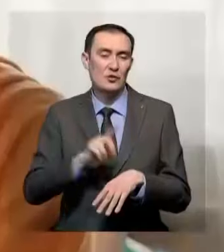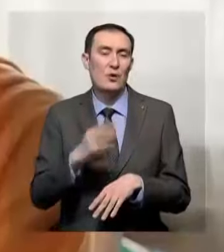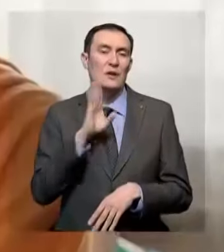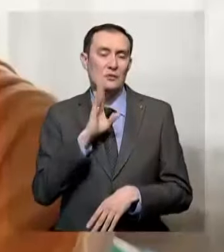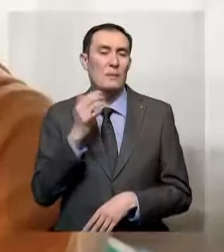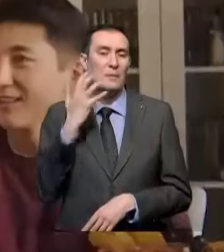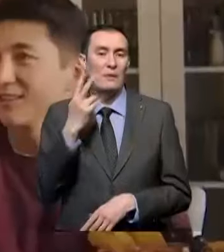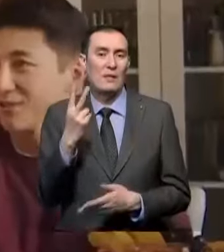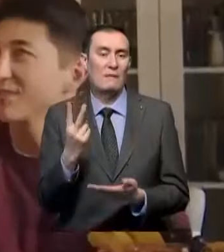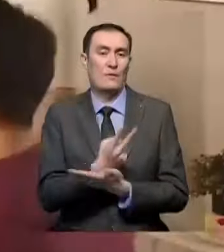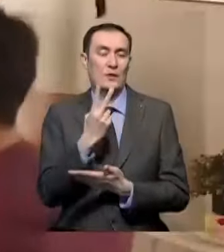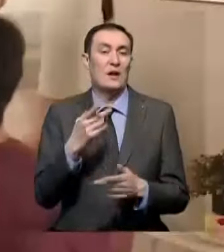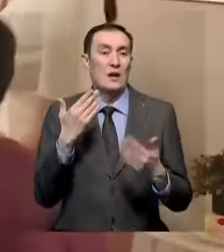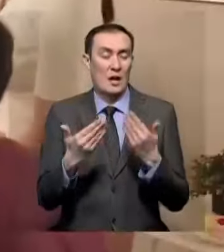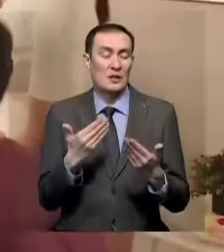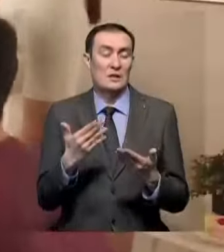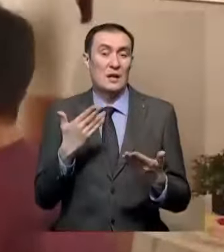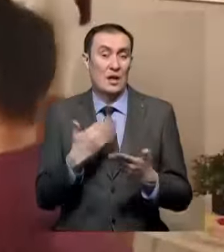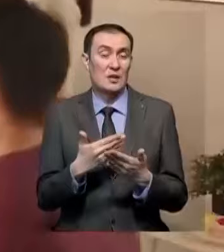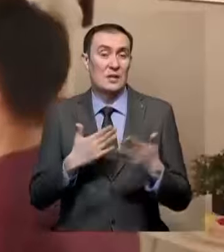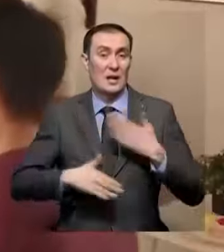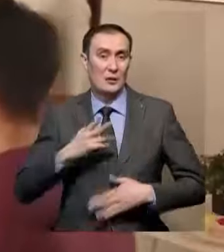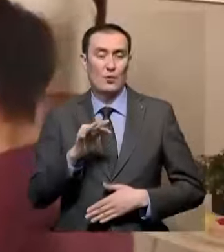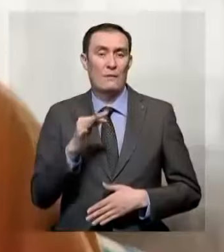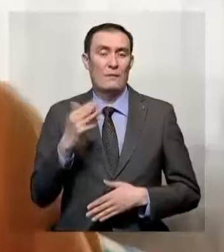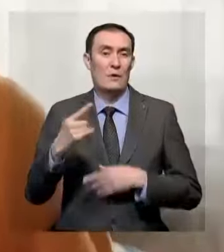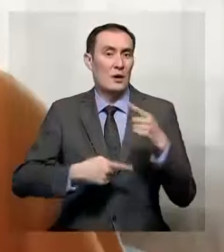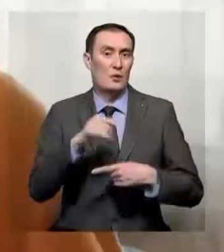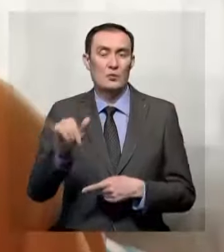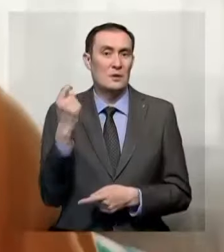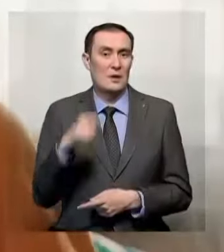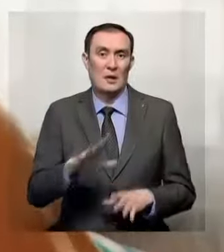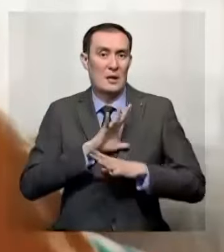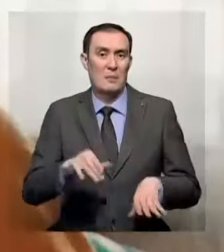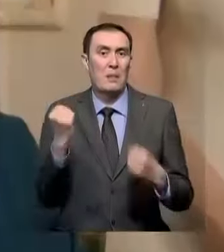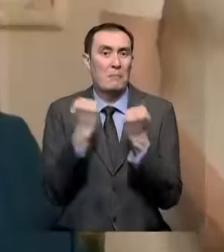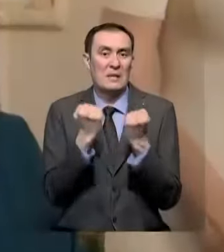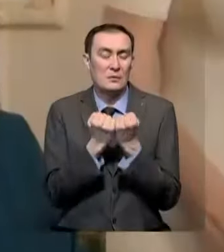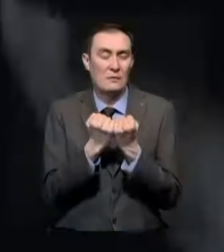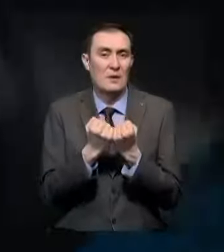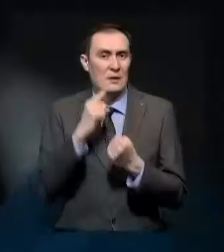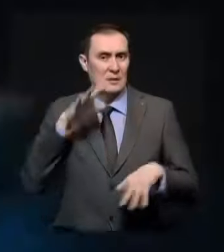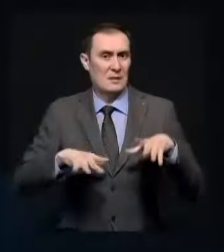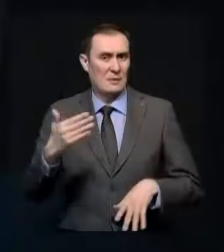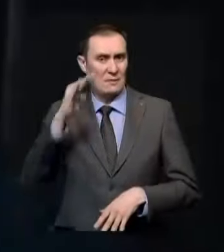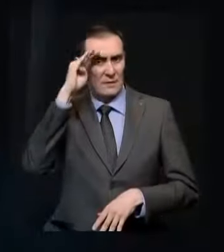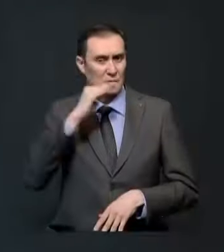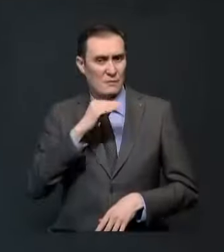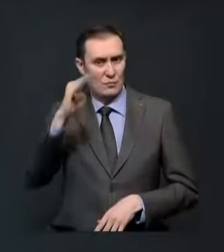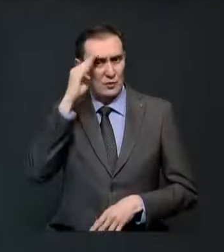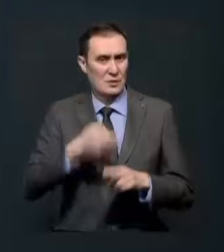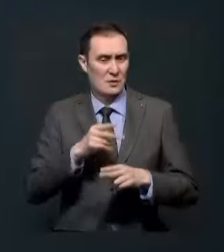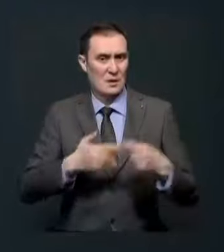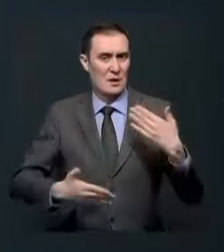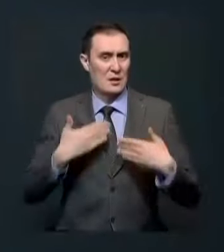Гаухар беременна двойней. Казалось бы, радостная новость. Однако в роду Айдар и Гаухар никогда не было близнецов. Сомнения Айдара в отцовстве ставят под угрозу